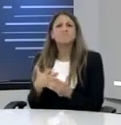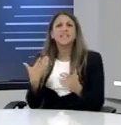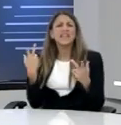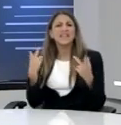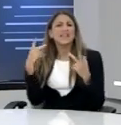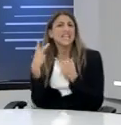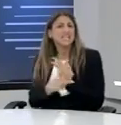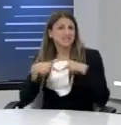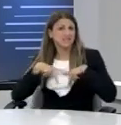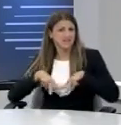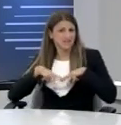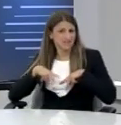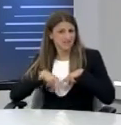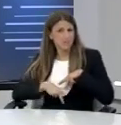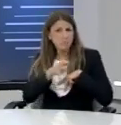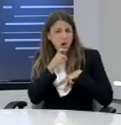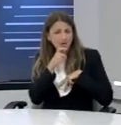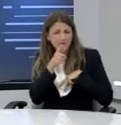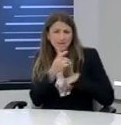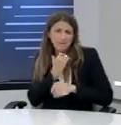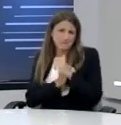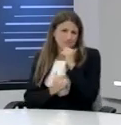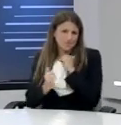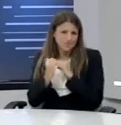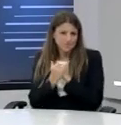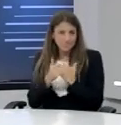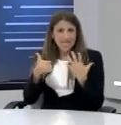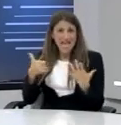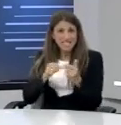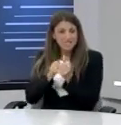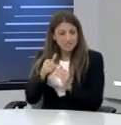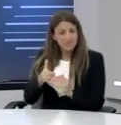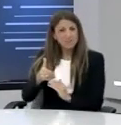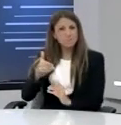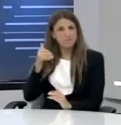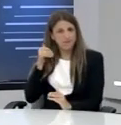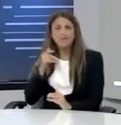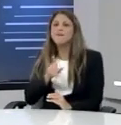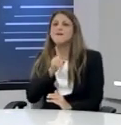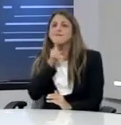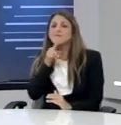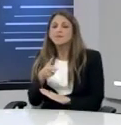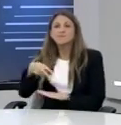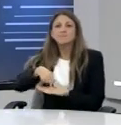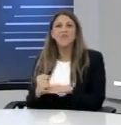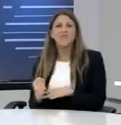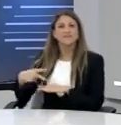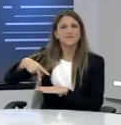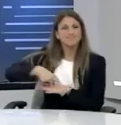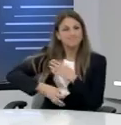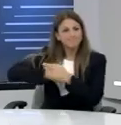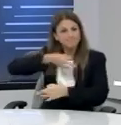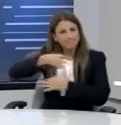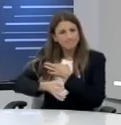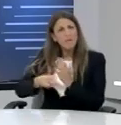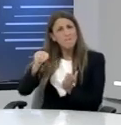πολιτικής. Πριν από 6 μήνες από αυτό εδώ το βήμα, ακόμα